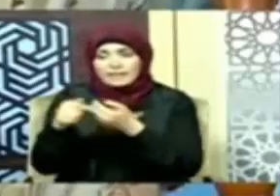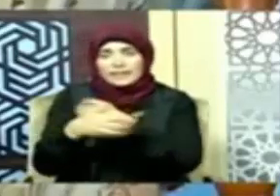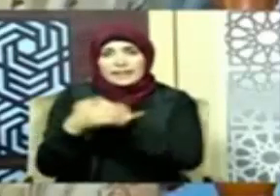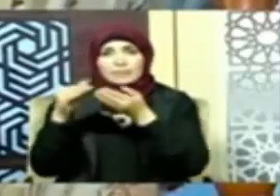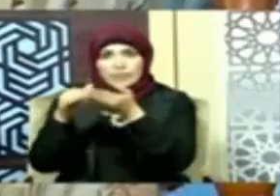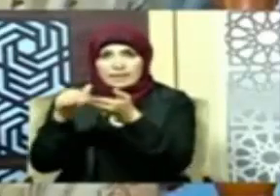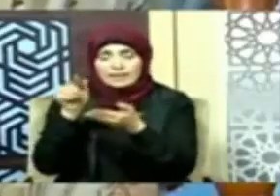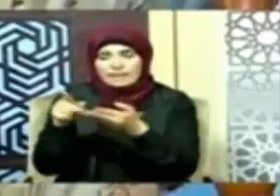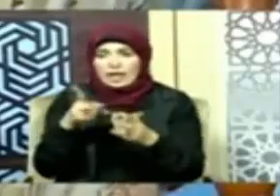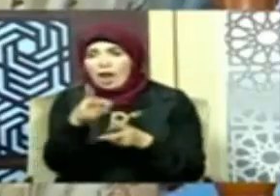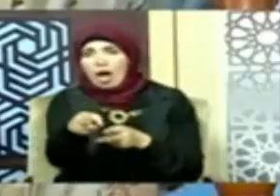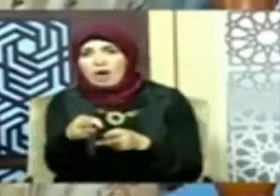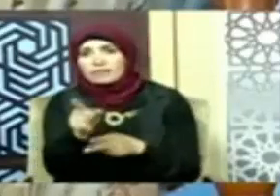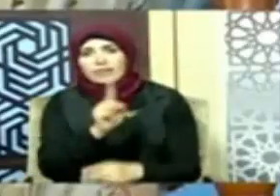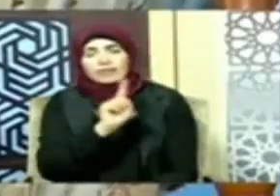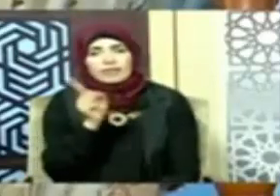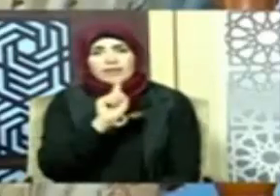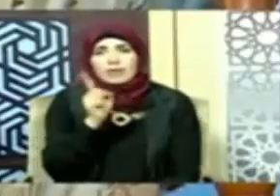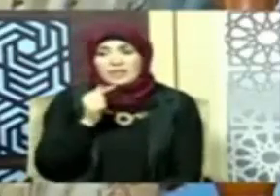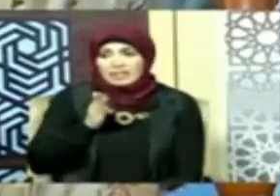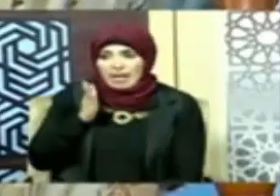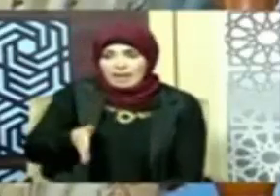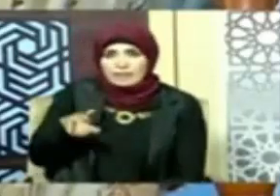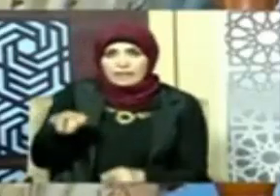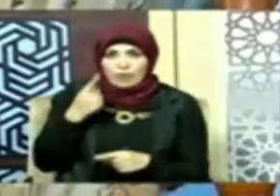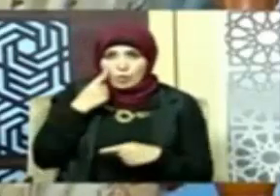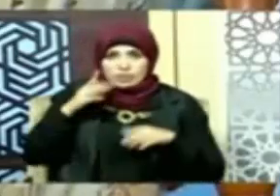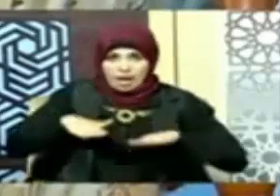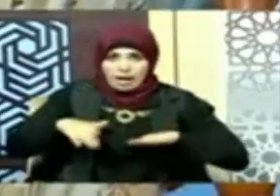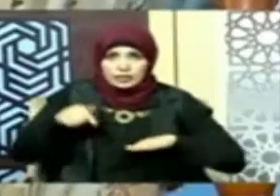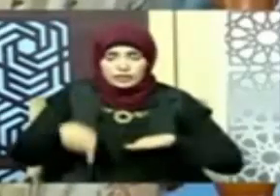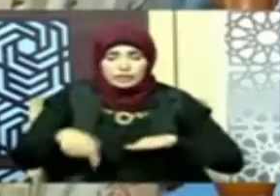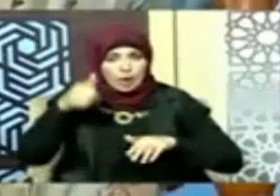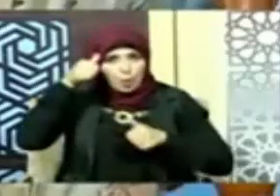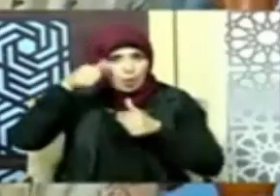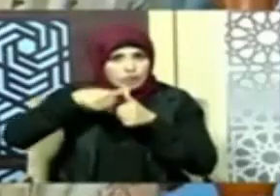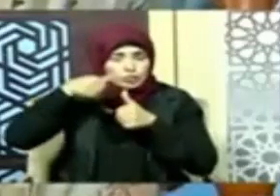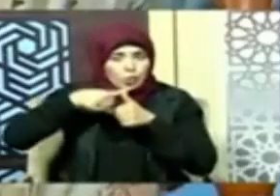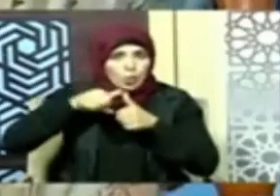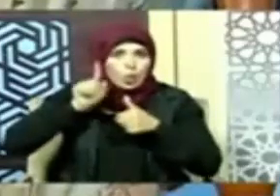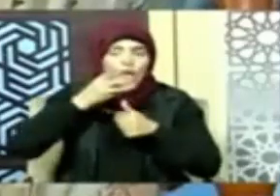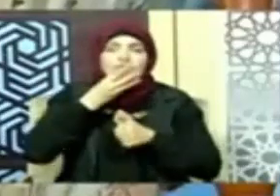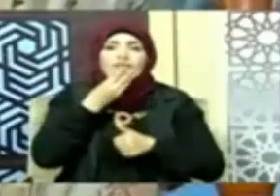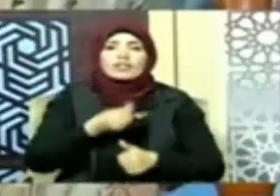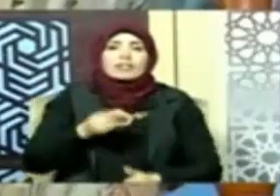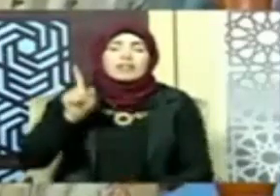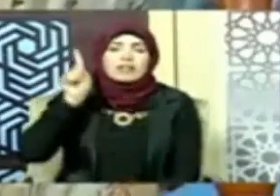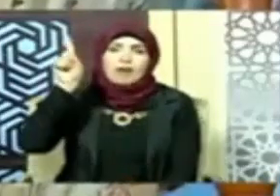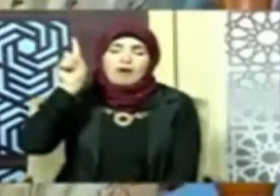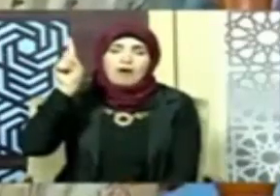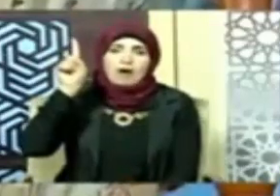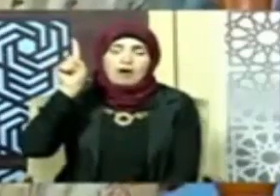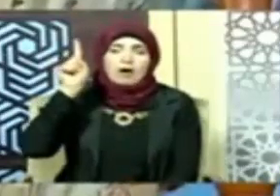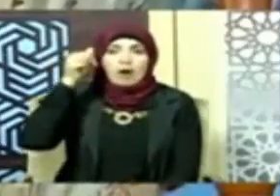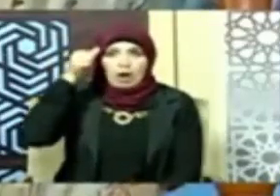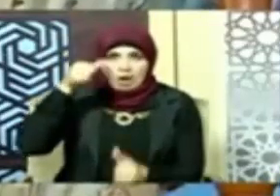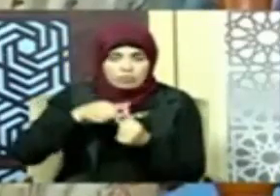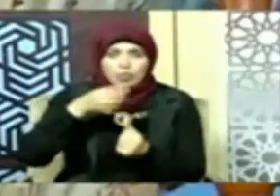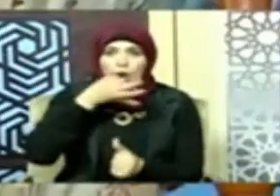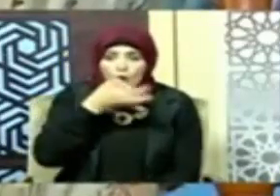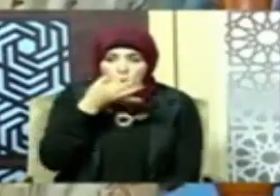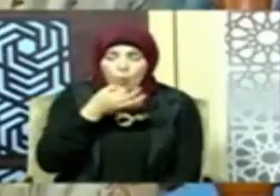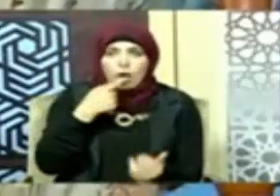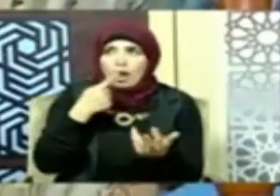تقضي والأيام طارت، واذكر صنيعة فضل الله، واذكر